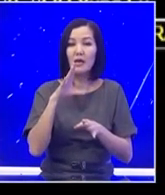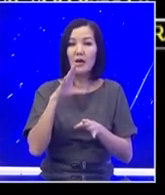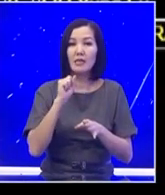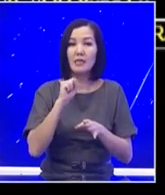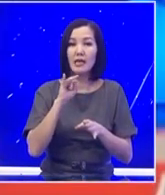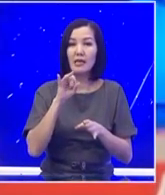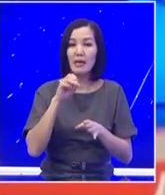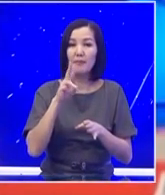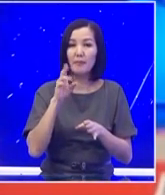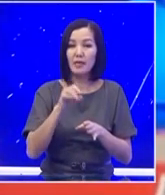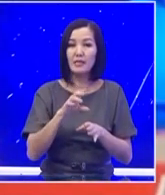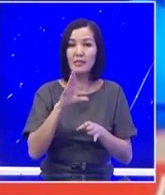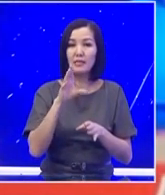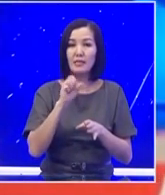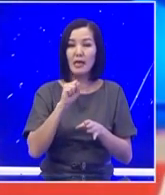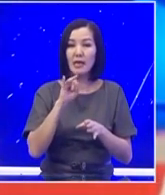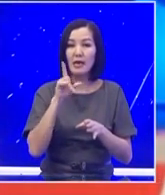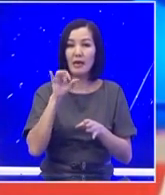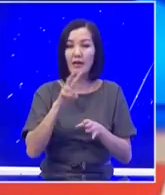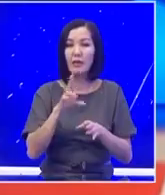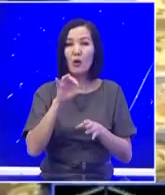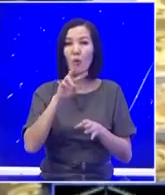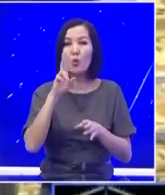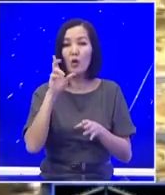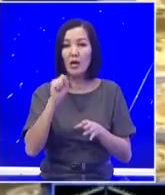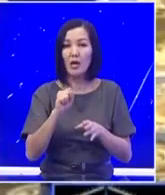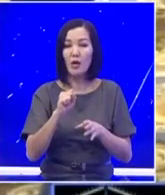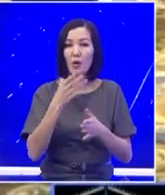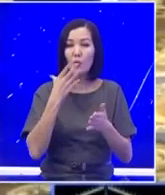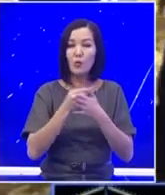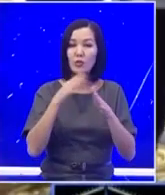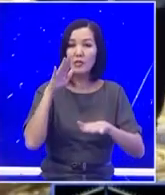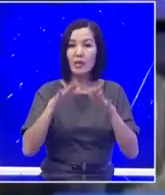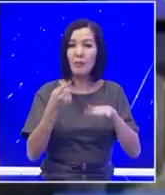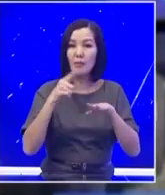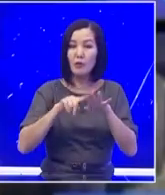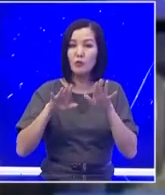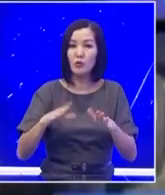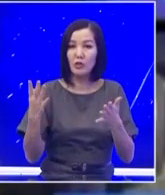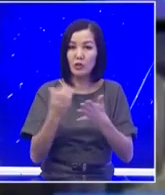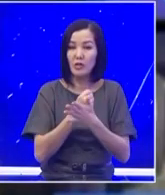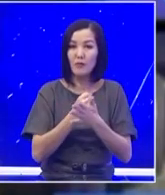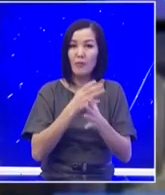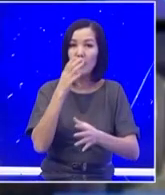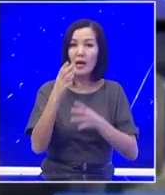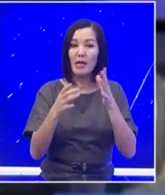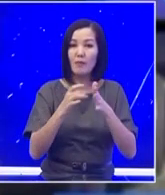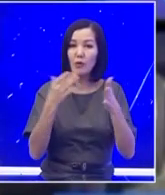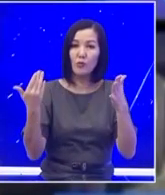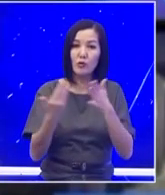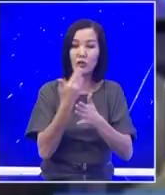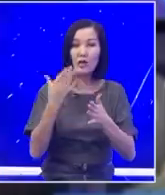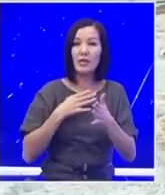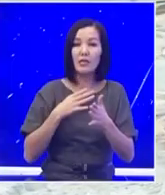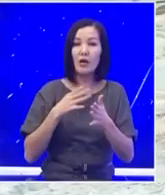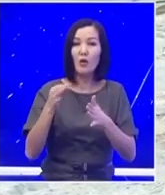мен Сайхан Тайсуев және Ольга Пастухова өз салмақ дәрежесінде бірінші орын алып қана қоймай, әлем рекордын жаңартты.